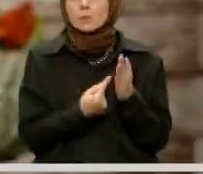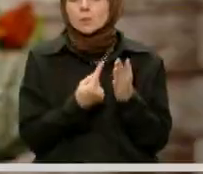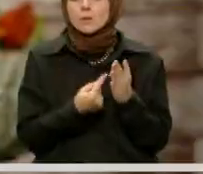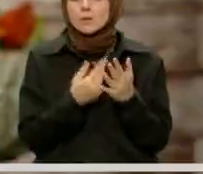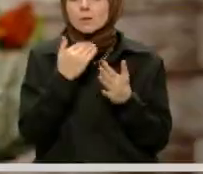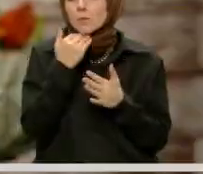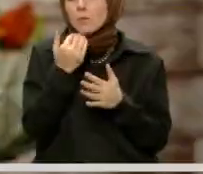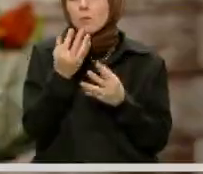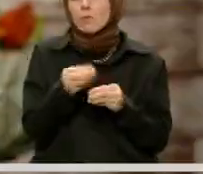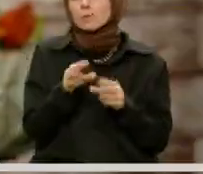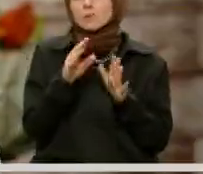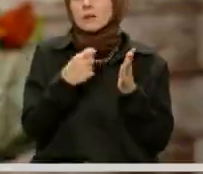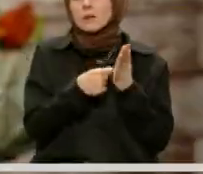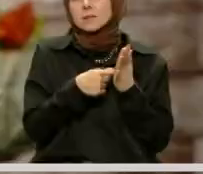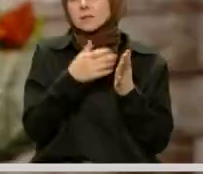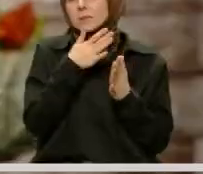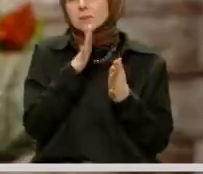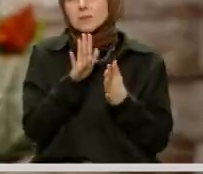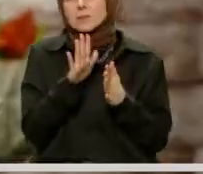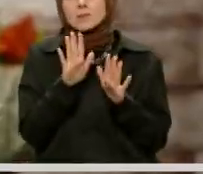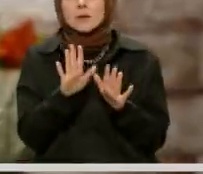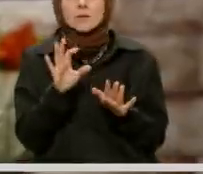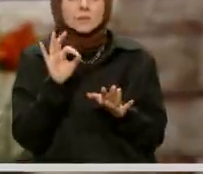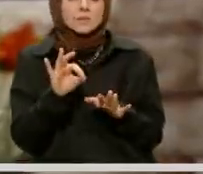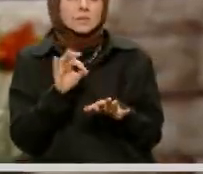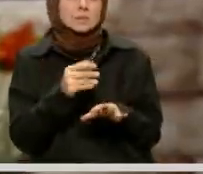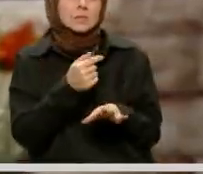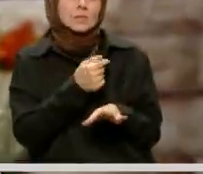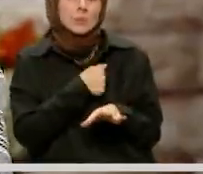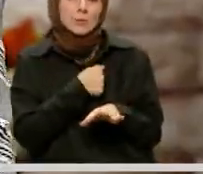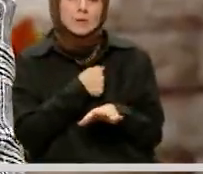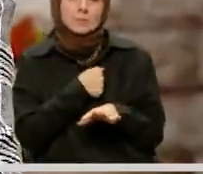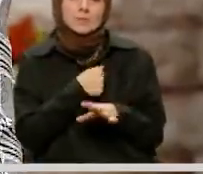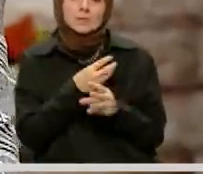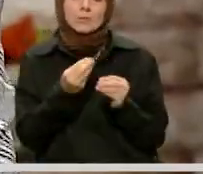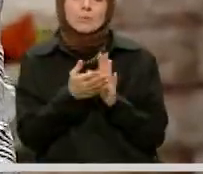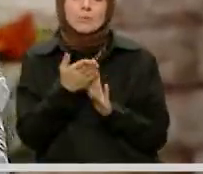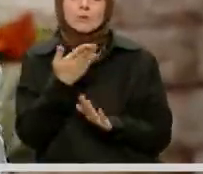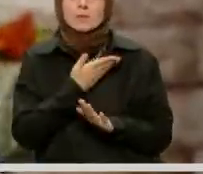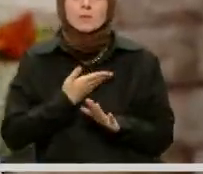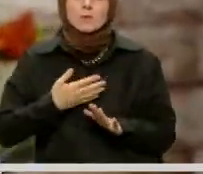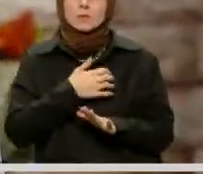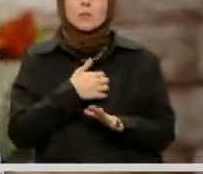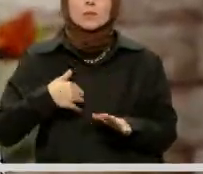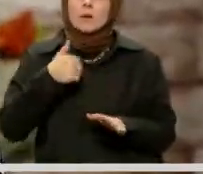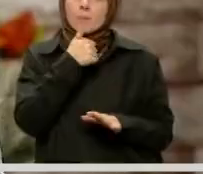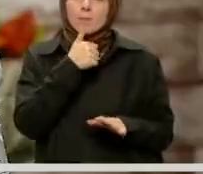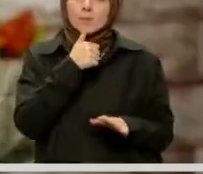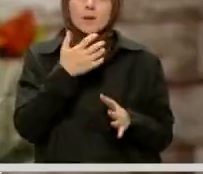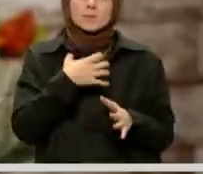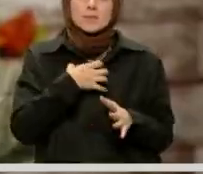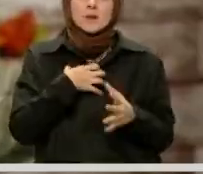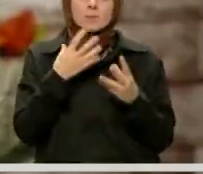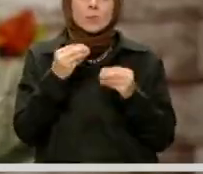adını sanını hatırlamayacaktık. Ama şimdi gönüllerimizde kendimizden daha çok seviyoruz. Anamızdan, babamızdan, sahip olduğumuz maldan, mülkten daha